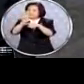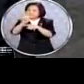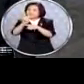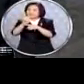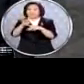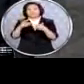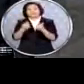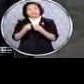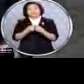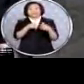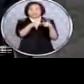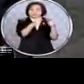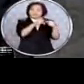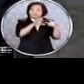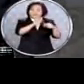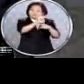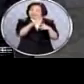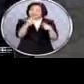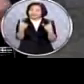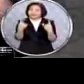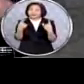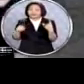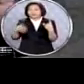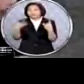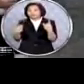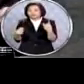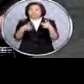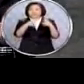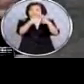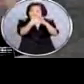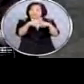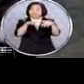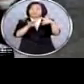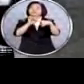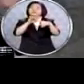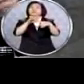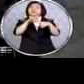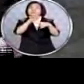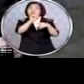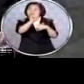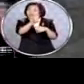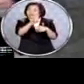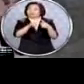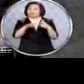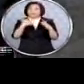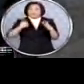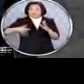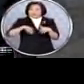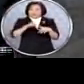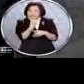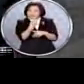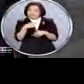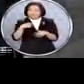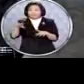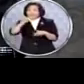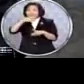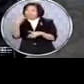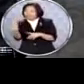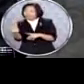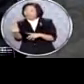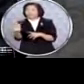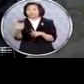30%，远比日本的40%少，比美国的120%、法国的200%要少得很多。在这